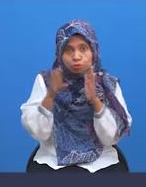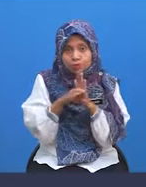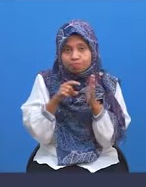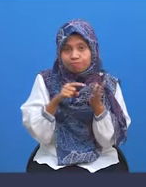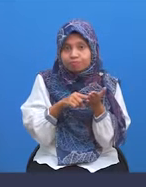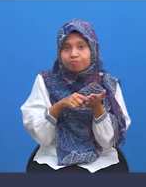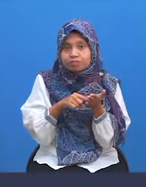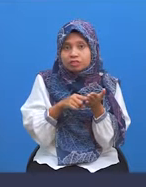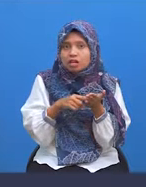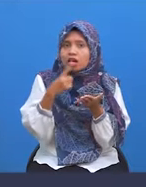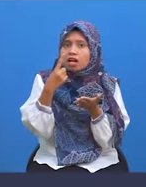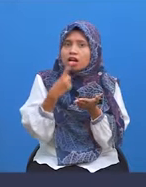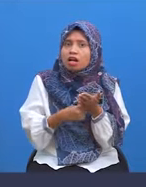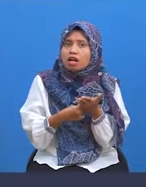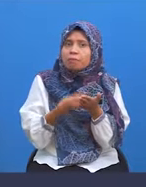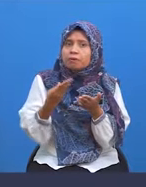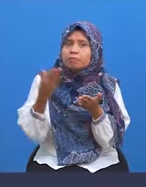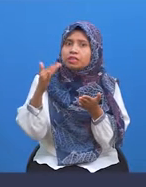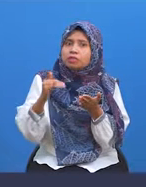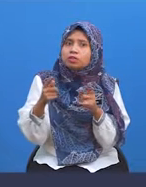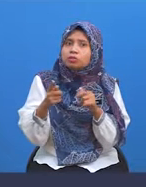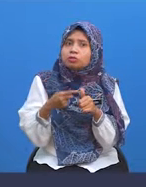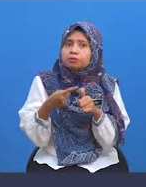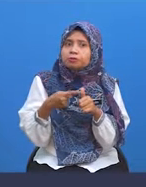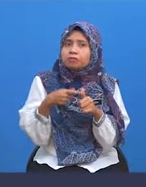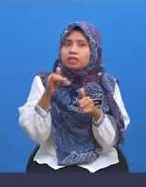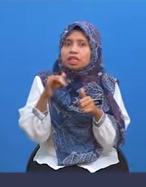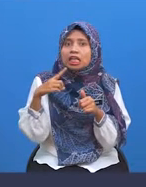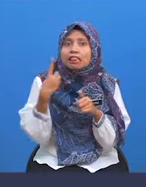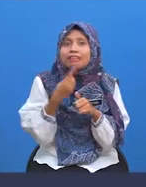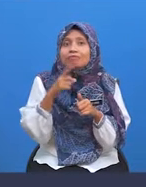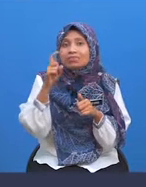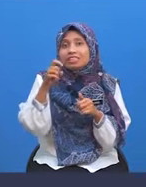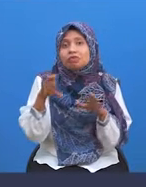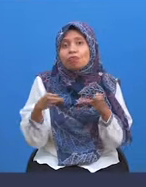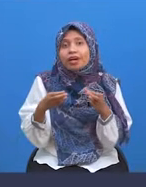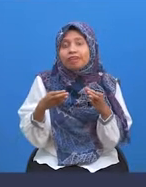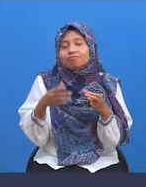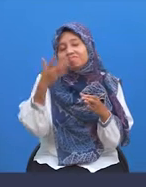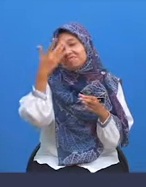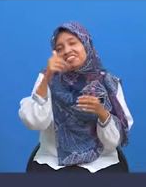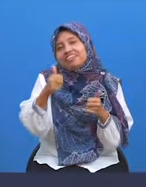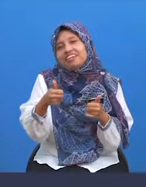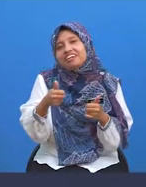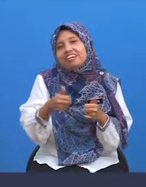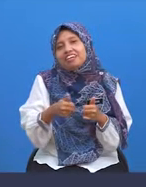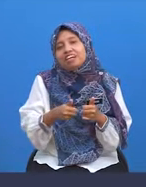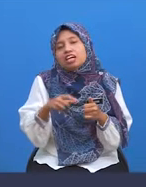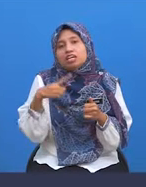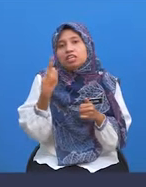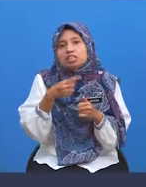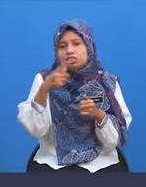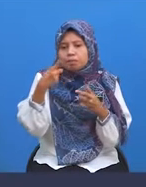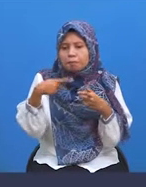Apa perkara pertama yang kita perlu lakukan? Pandai semua. Kita perlu tentukan